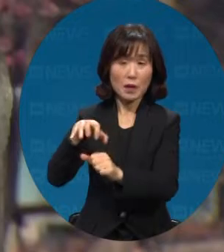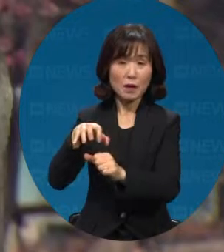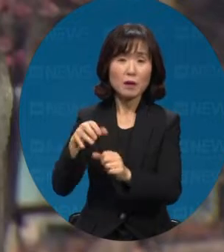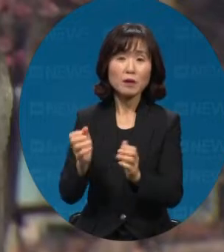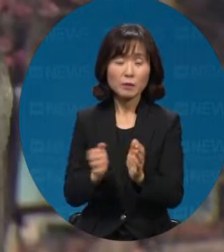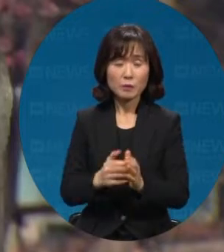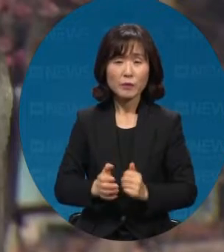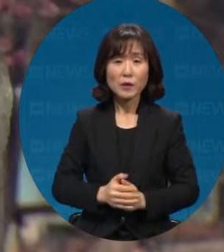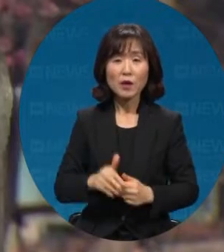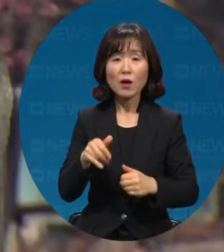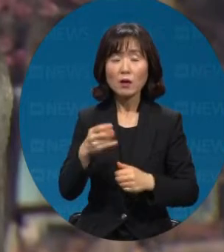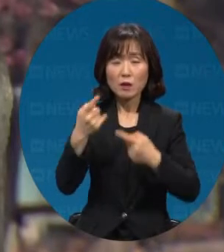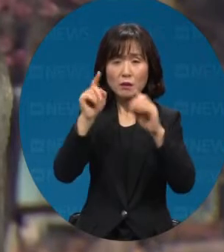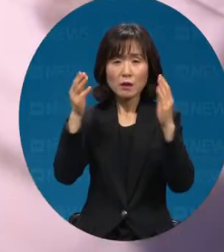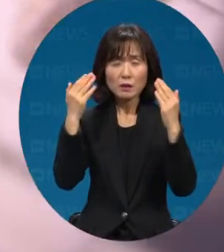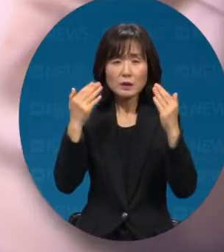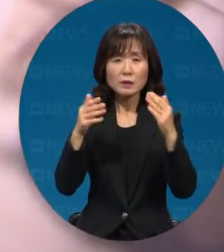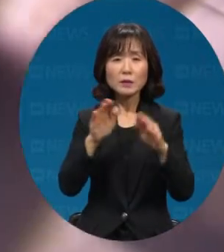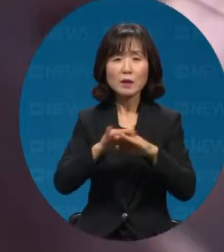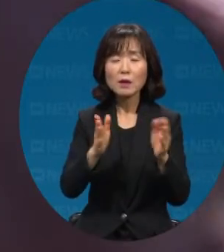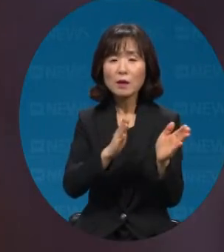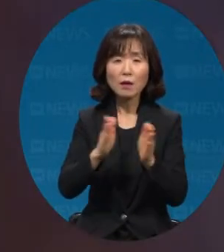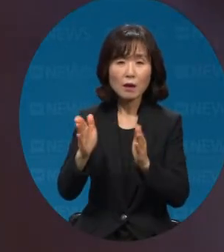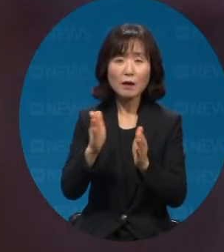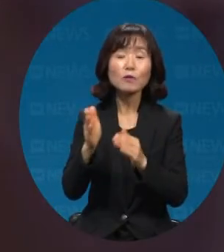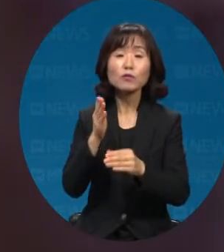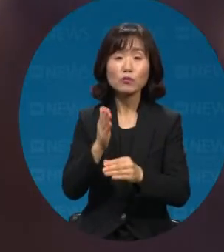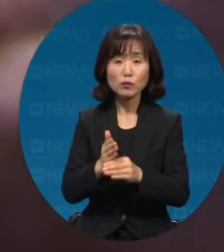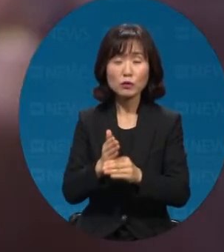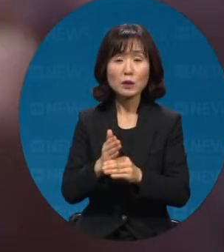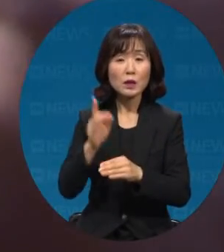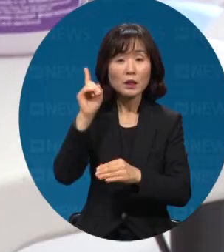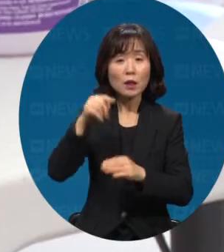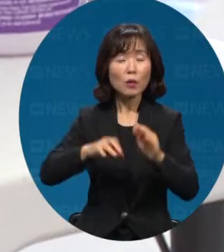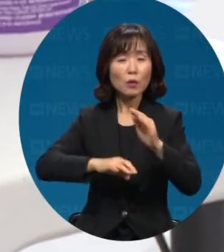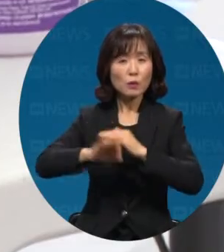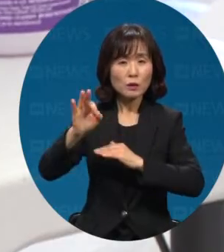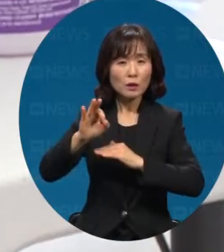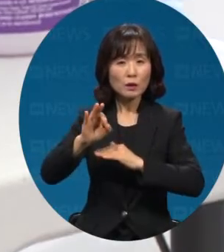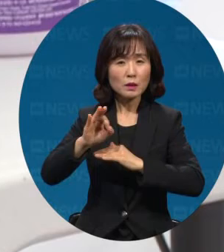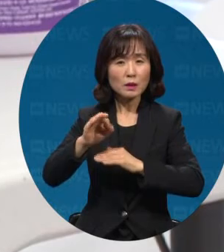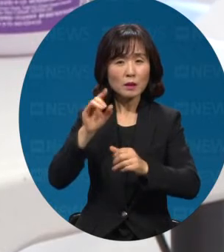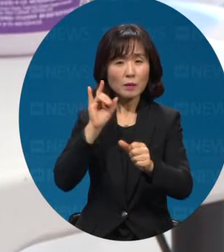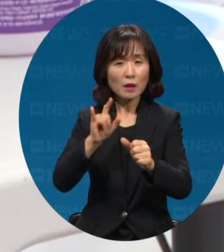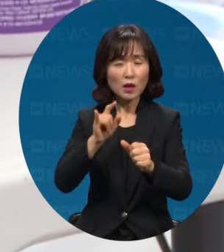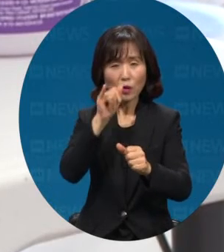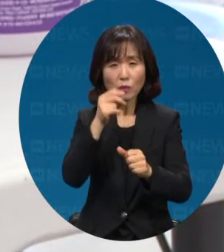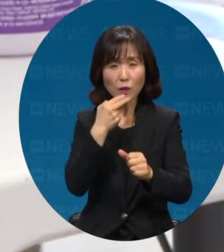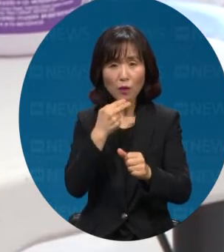오미크론 의심 학생들의 감염 여부는 이르면 내일 오전 나올 예정입니다 EBS 뉴스